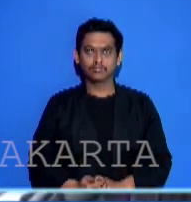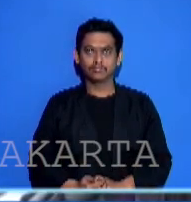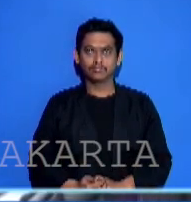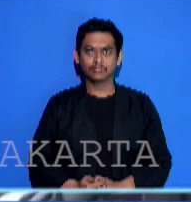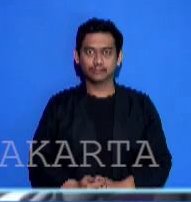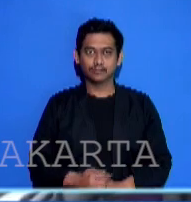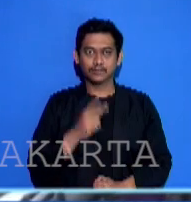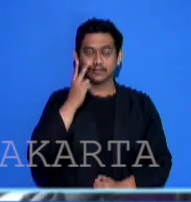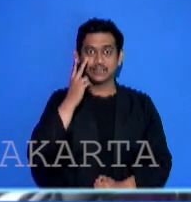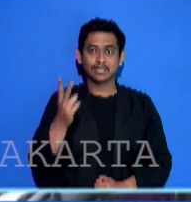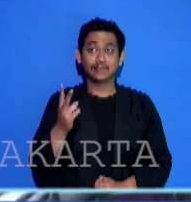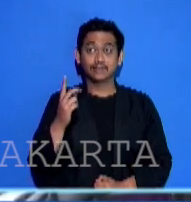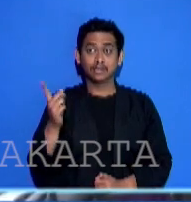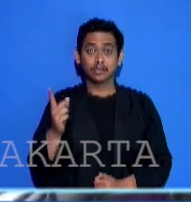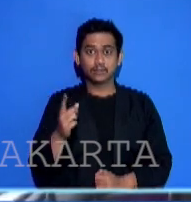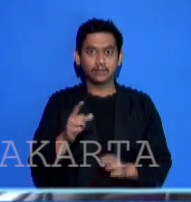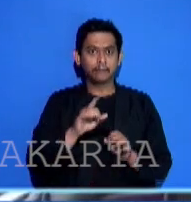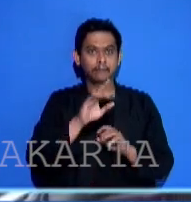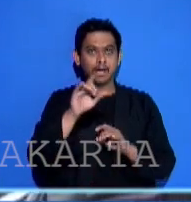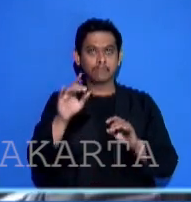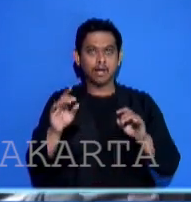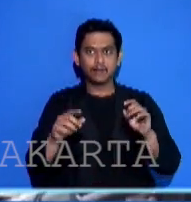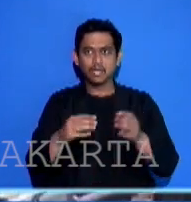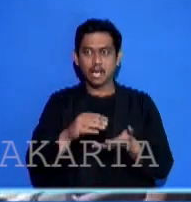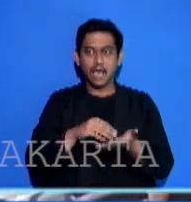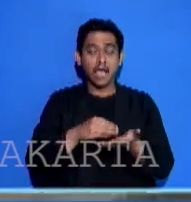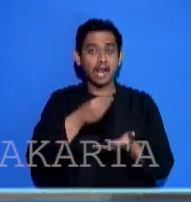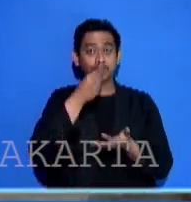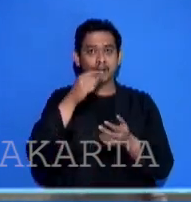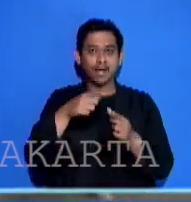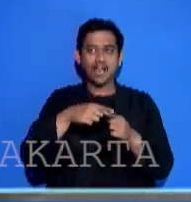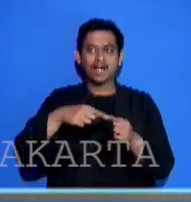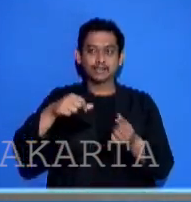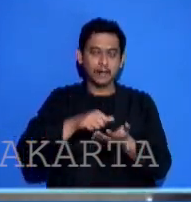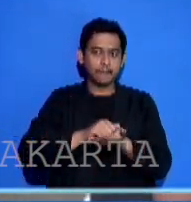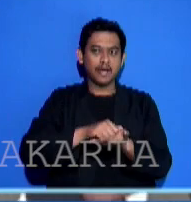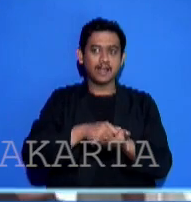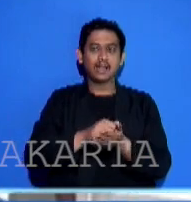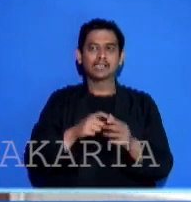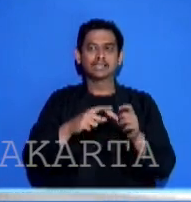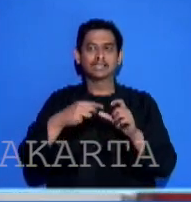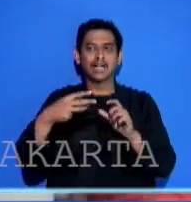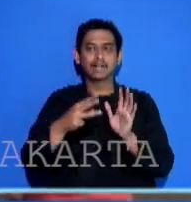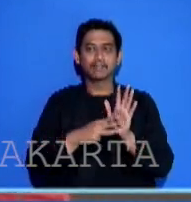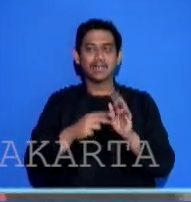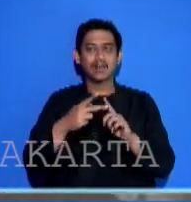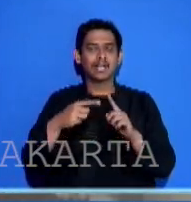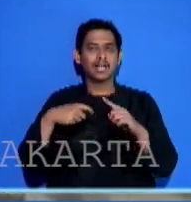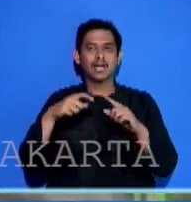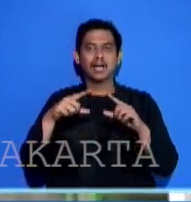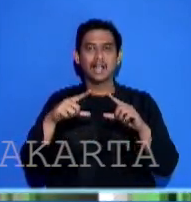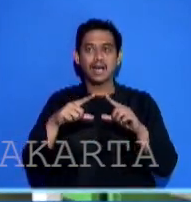Menika werni jinising daharan kadosto klinting turu sambal sembukan, menika werni jinis botok lan